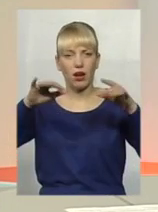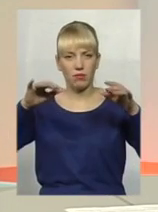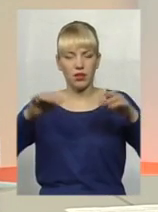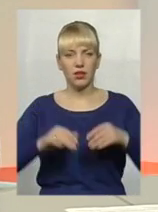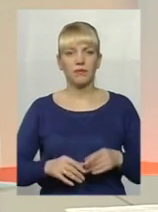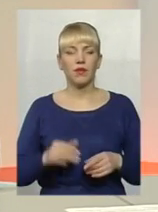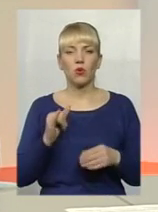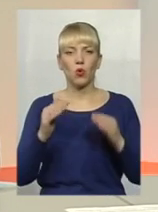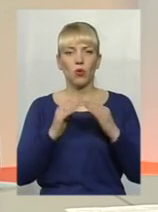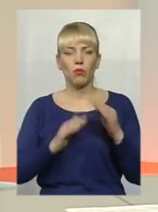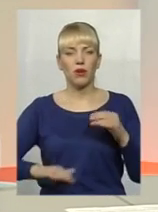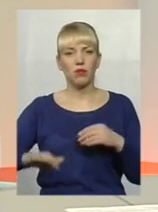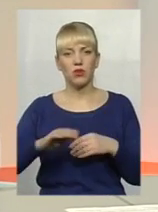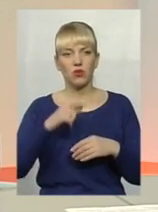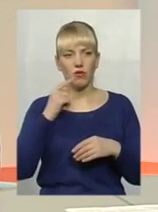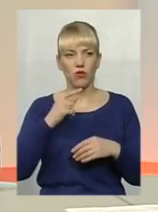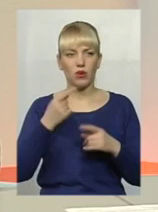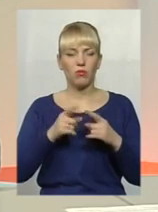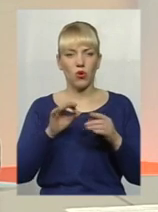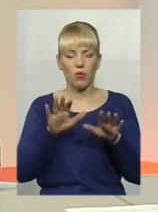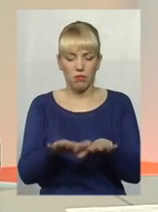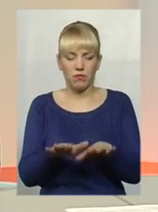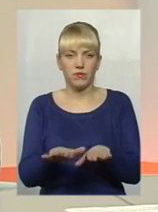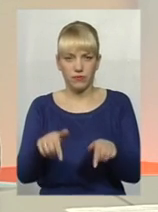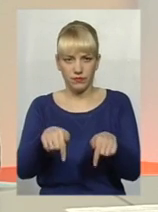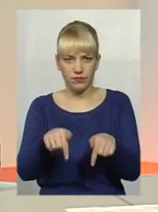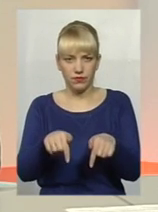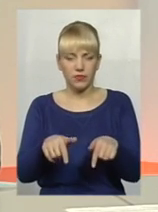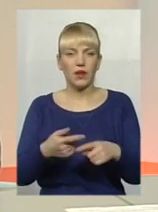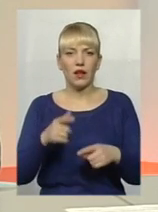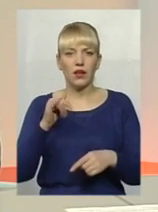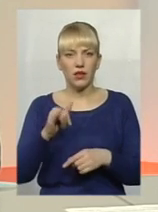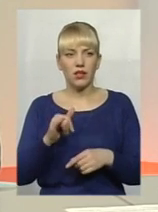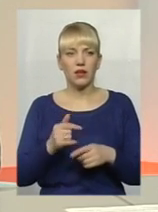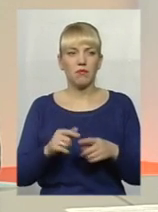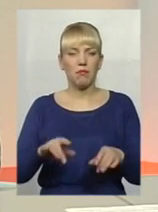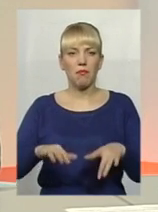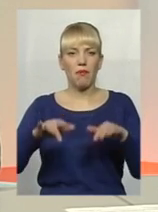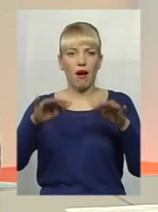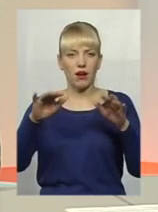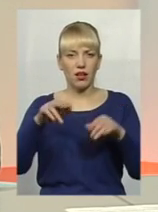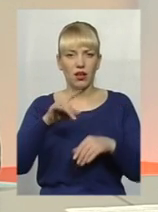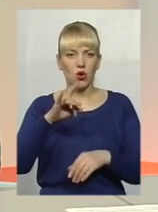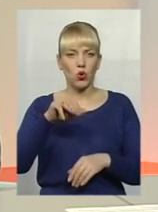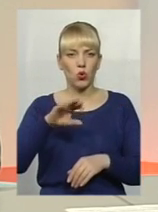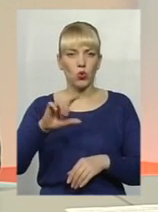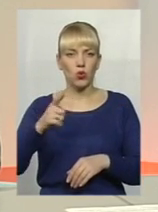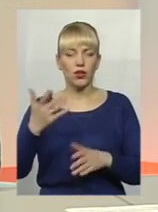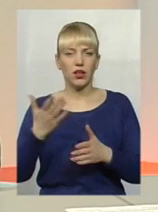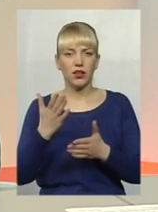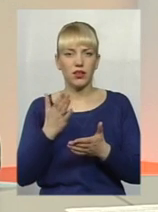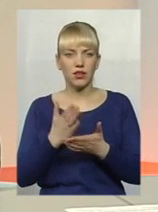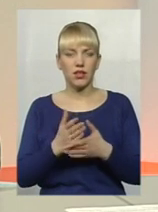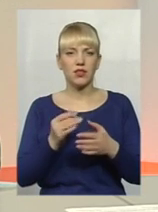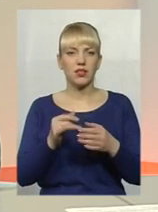в приміщенні, говориться про локальне забруднення в саме приміщення. При цьому пари ртуті, які містяться і вивільнюються